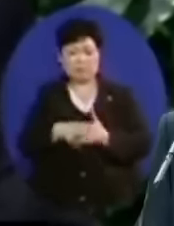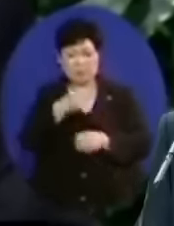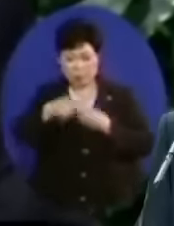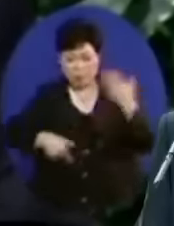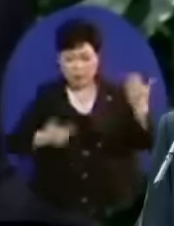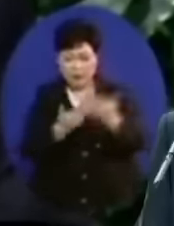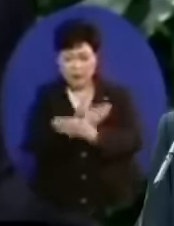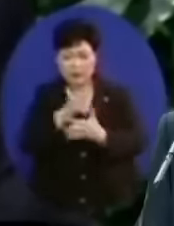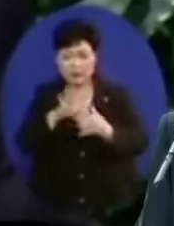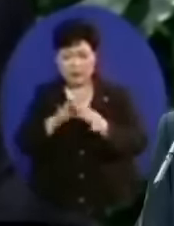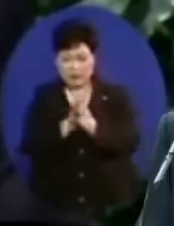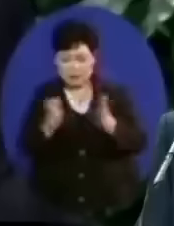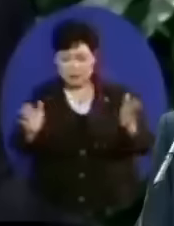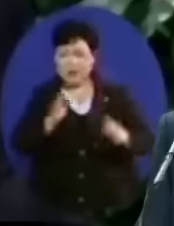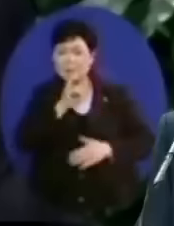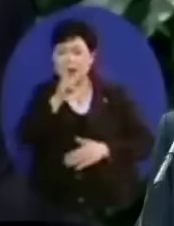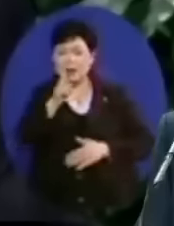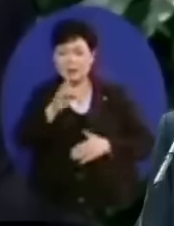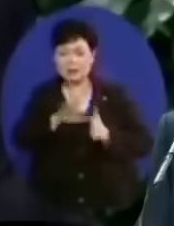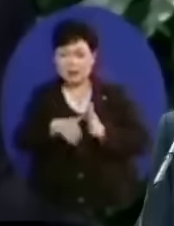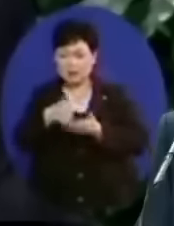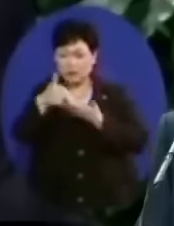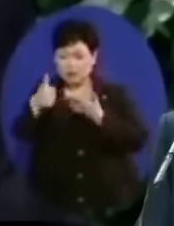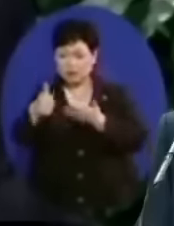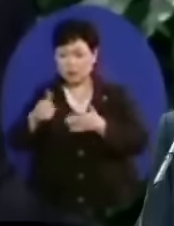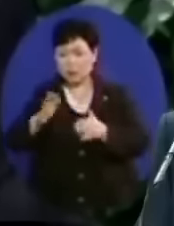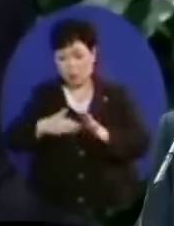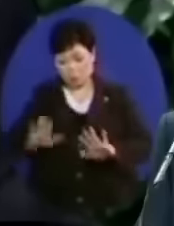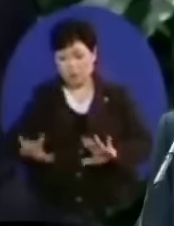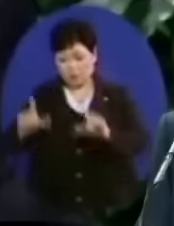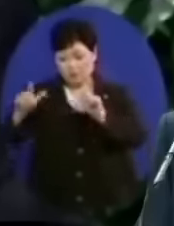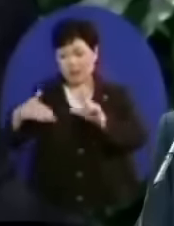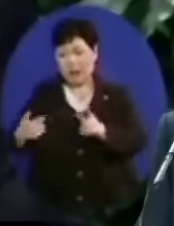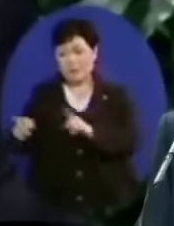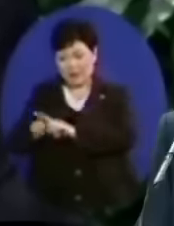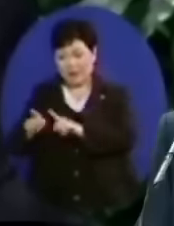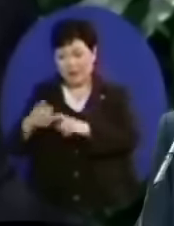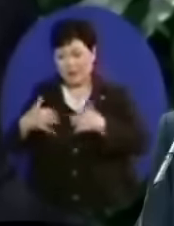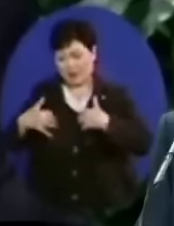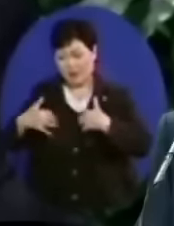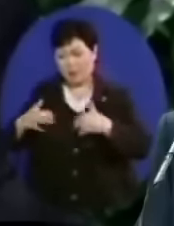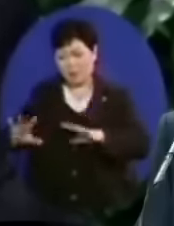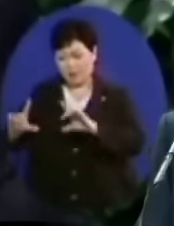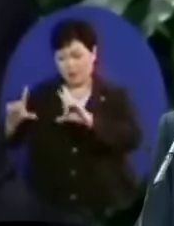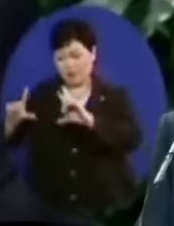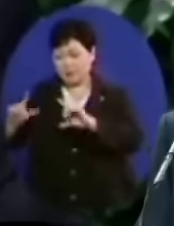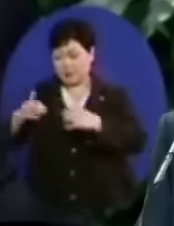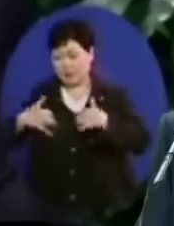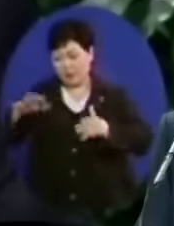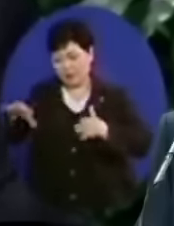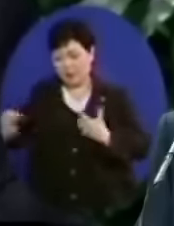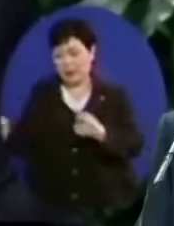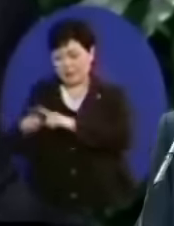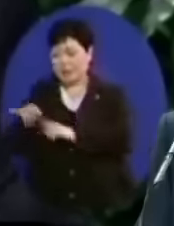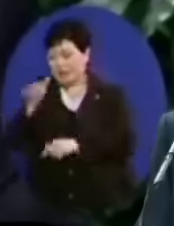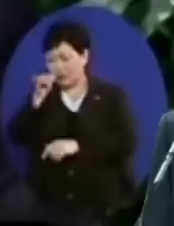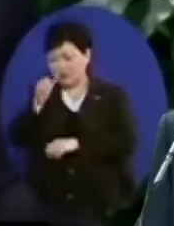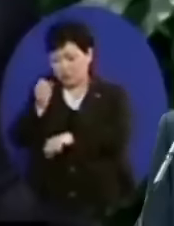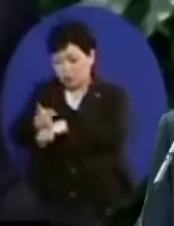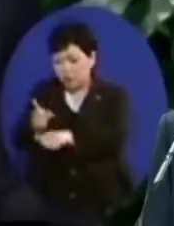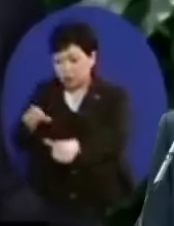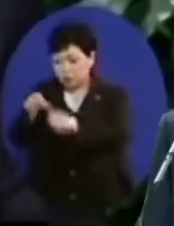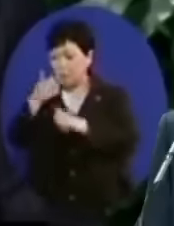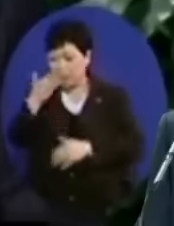회개의 시작을 말했을 때 주님이 오늘 너는 나와 함께 낙원에 있으리라. 당장 주님께서 용서해서 구원해 주신 것입니다.